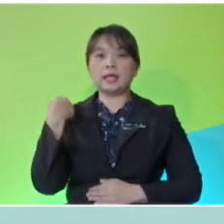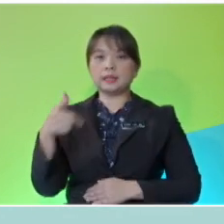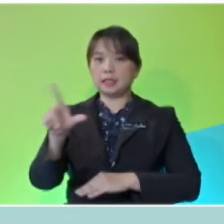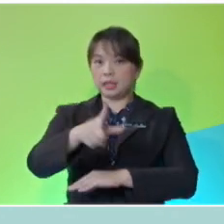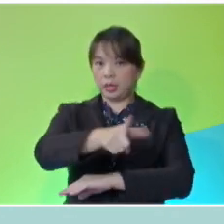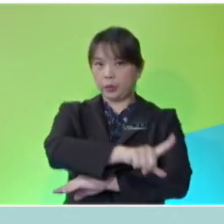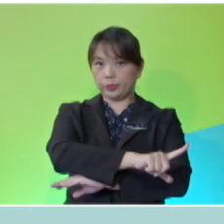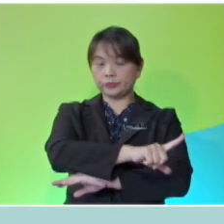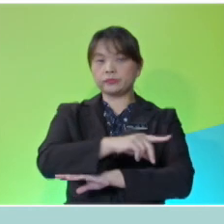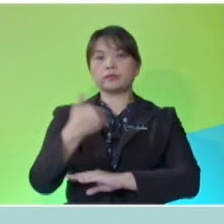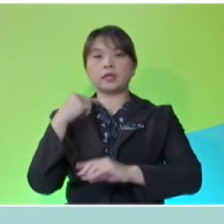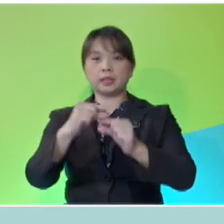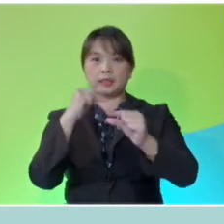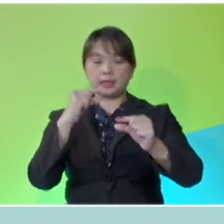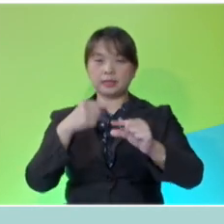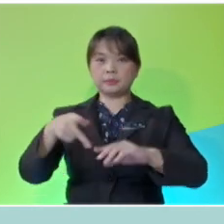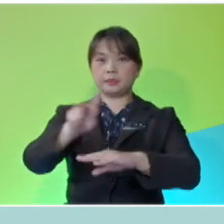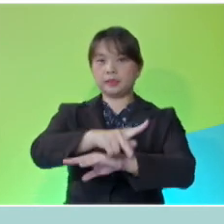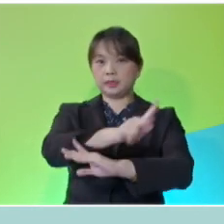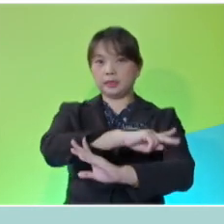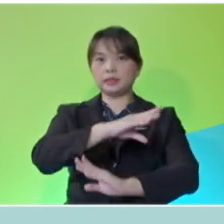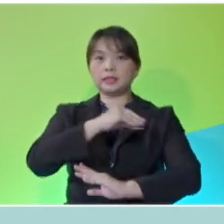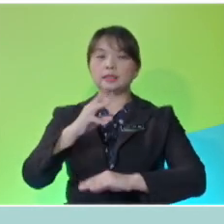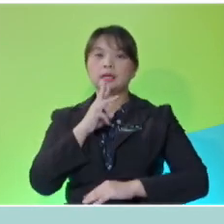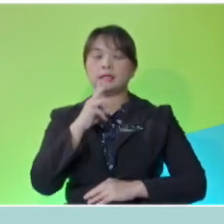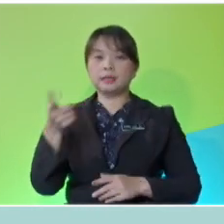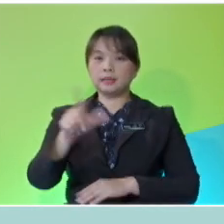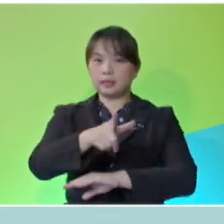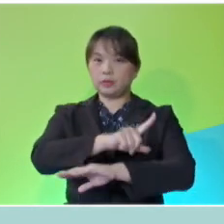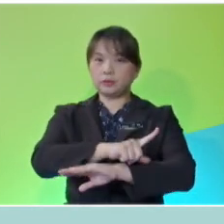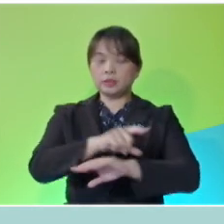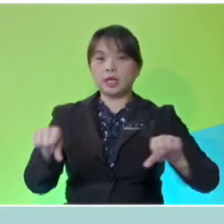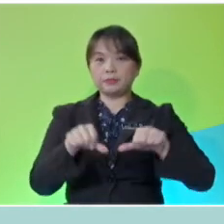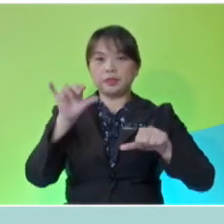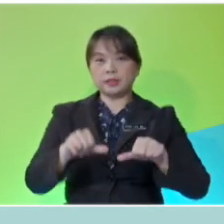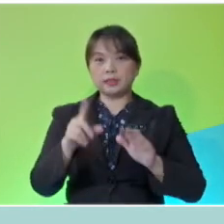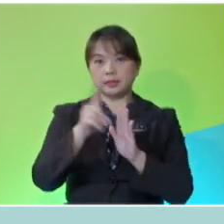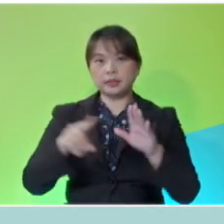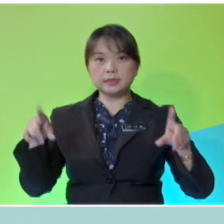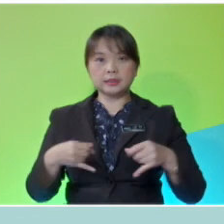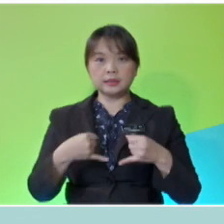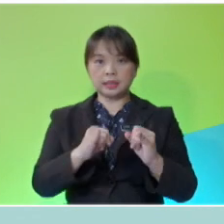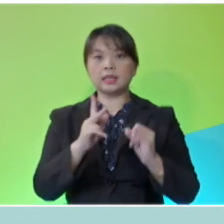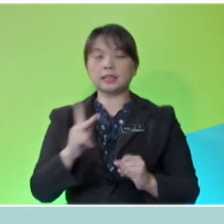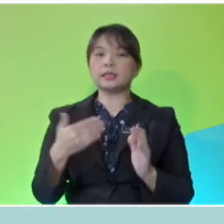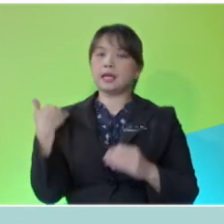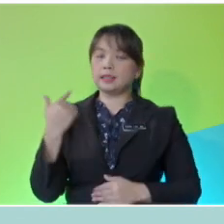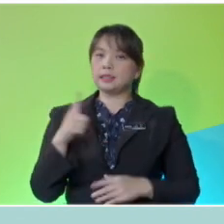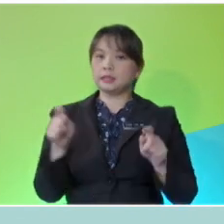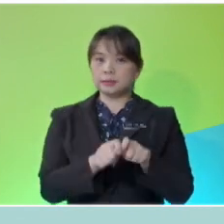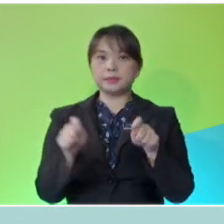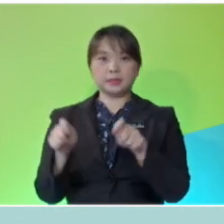ada garis yang pantai dan juga ada kawasan air laut bagi antara Activity yang dapat dijalankan di kawasan pinggir pantai adalah seperti